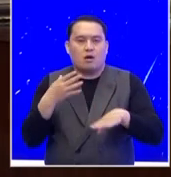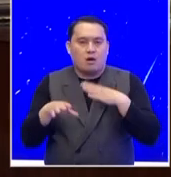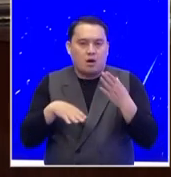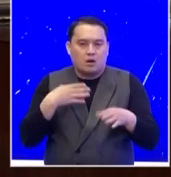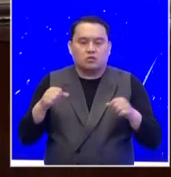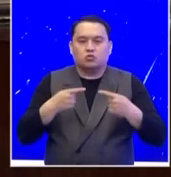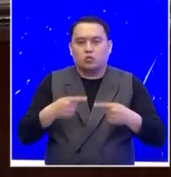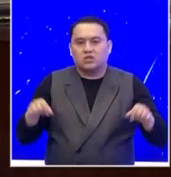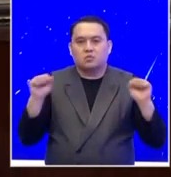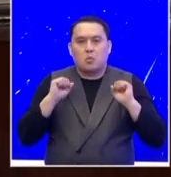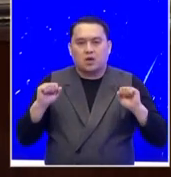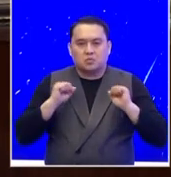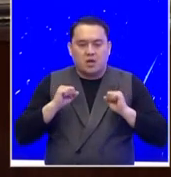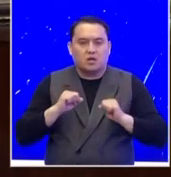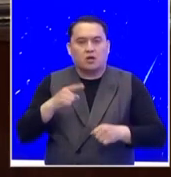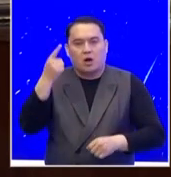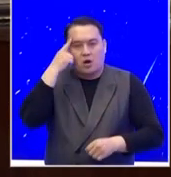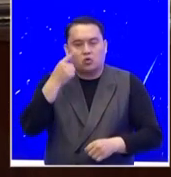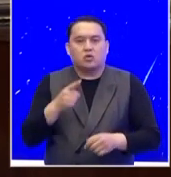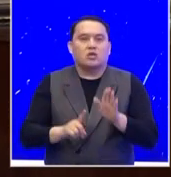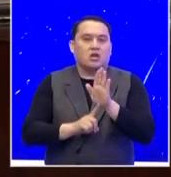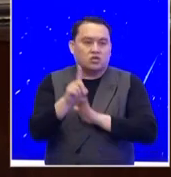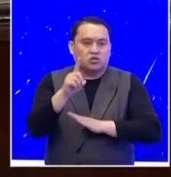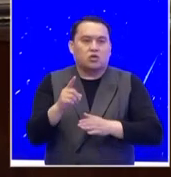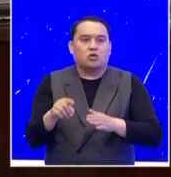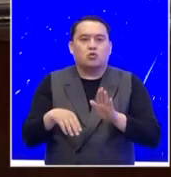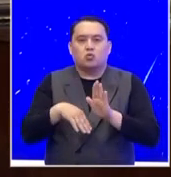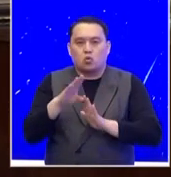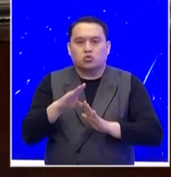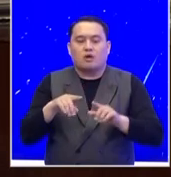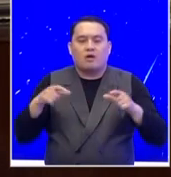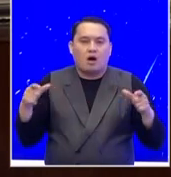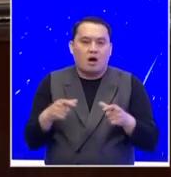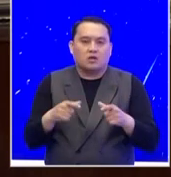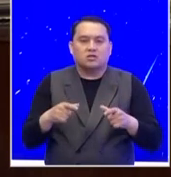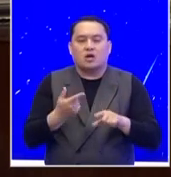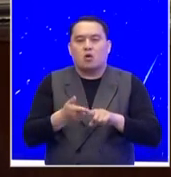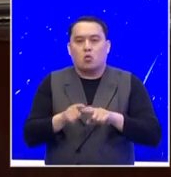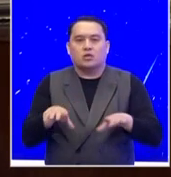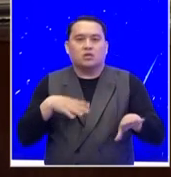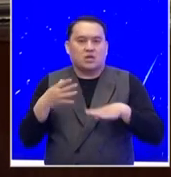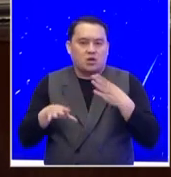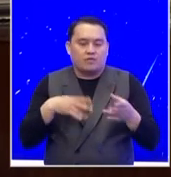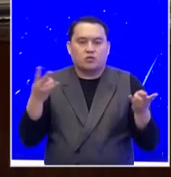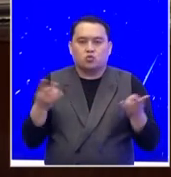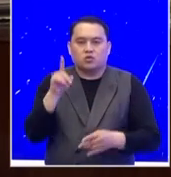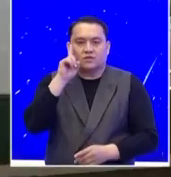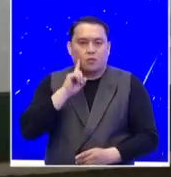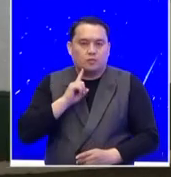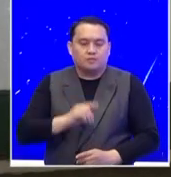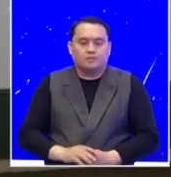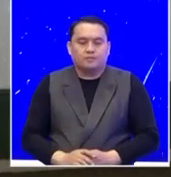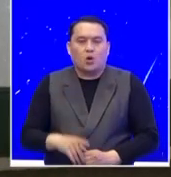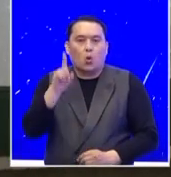другие спортсмены. Думаю, это очень хорошее начинание, потому что в условиях ограничения с подобной тренировки крайне эффективны.